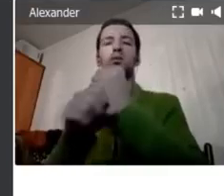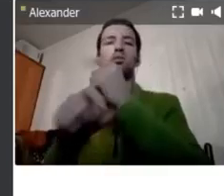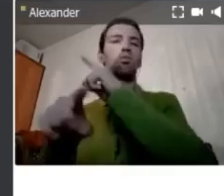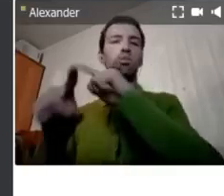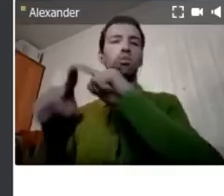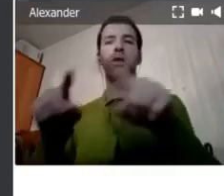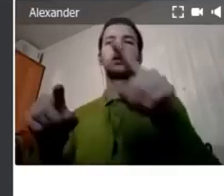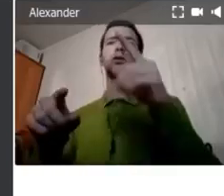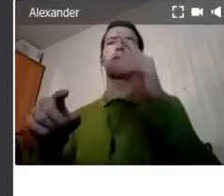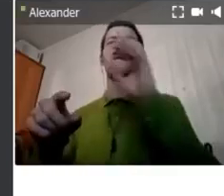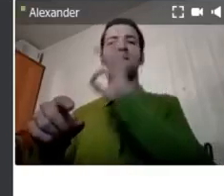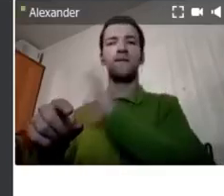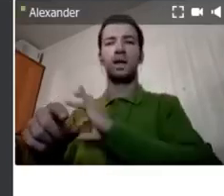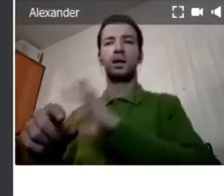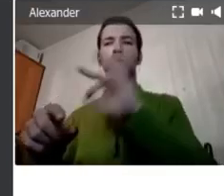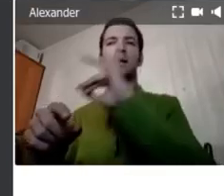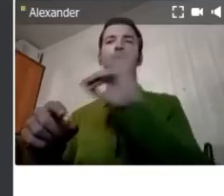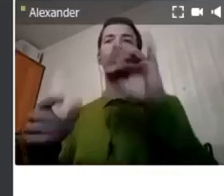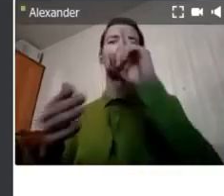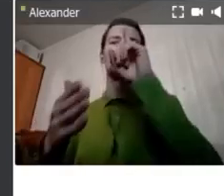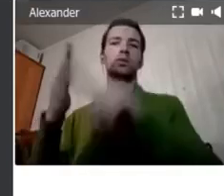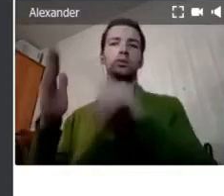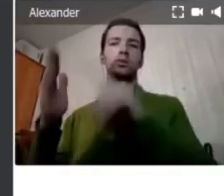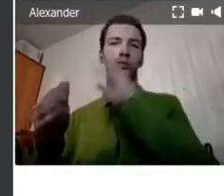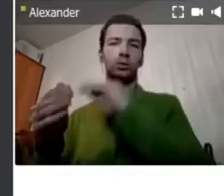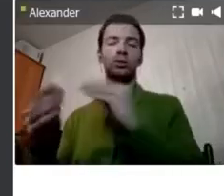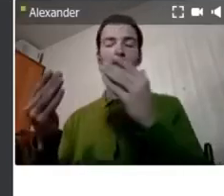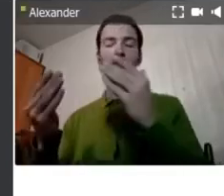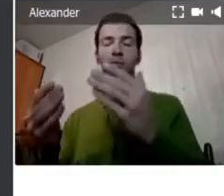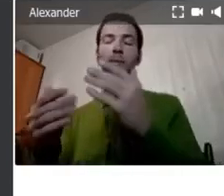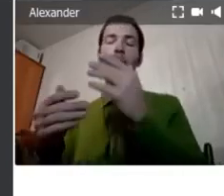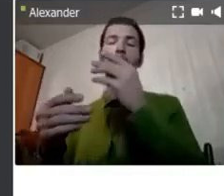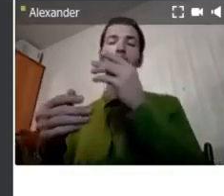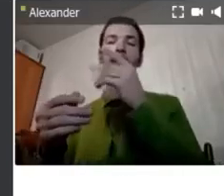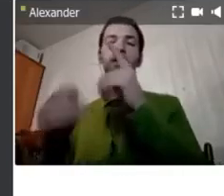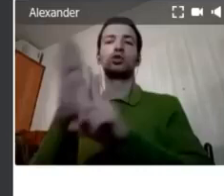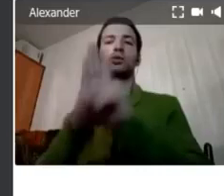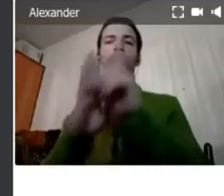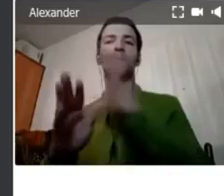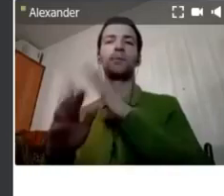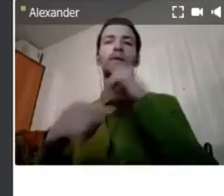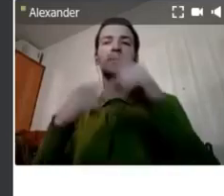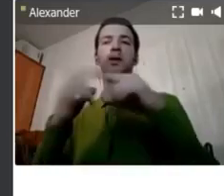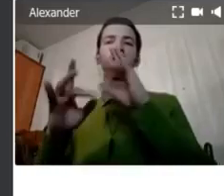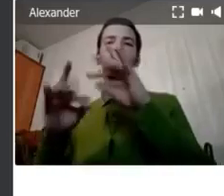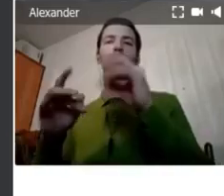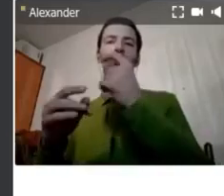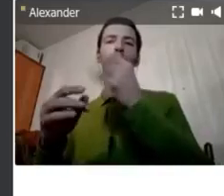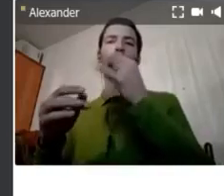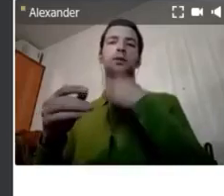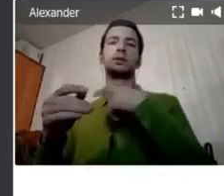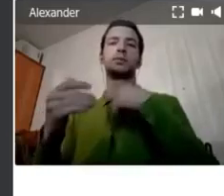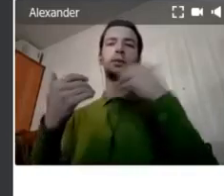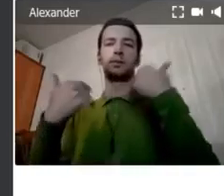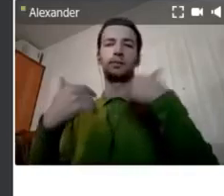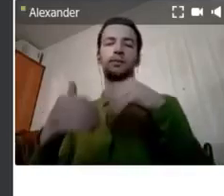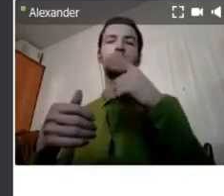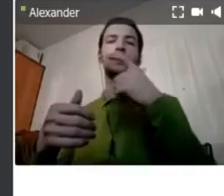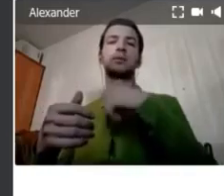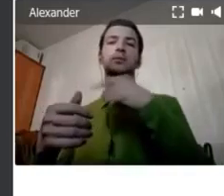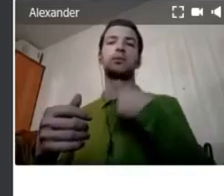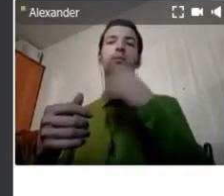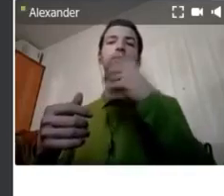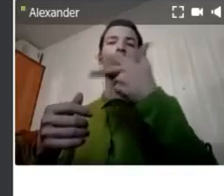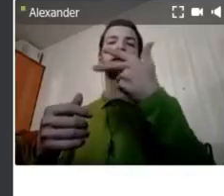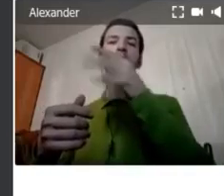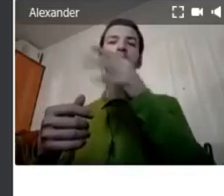миру. В данном слайде вы видите, вот, например, справа наверху картиночка, это Монако, мой первый